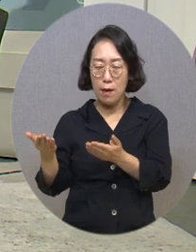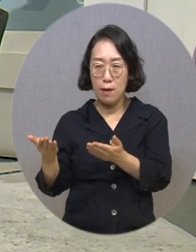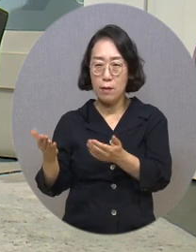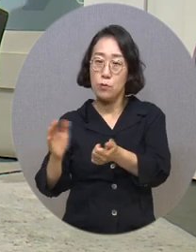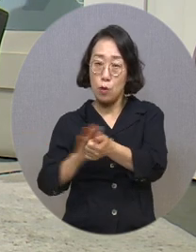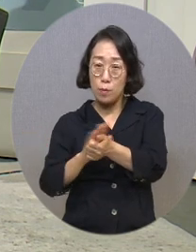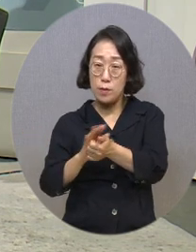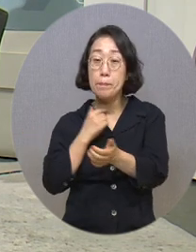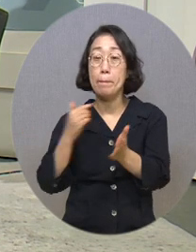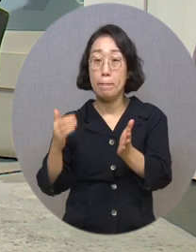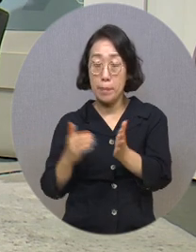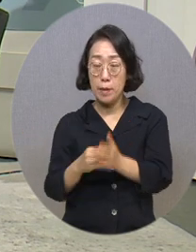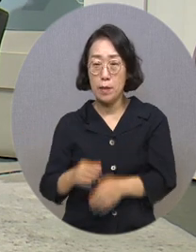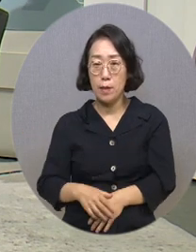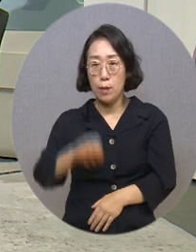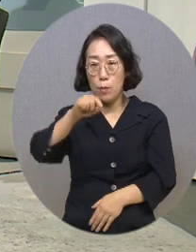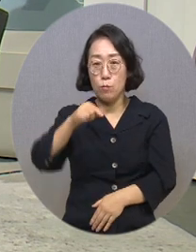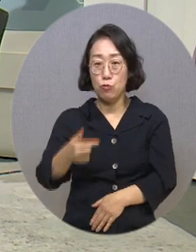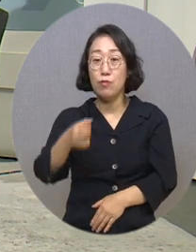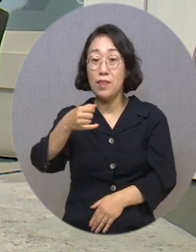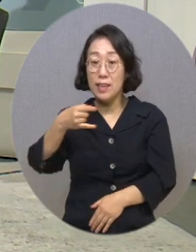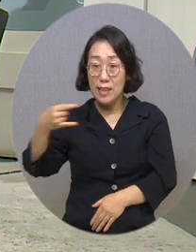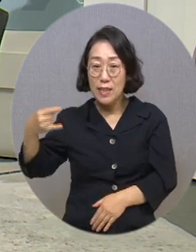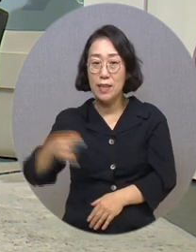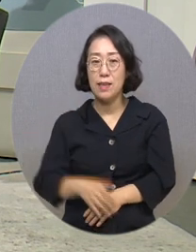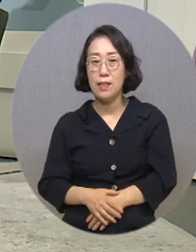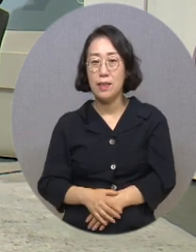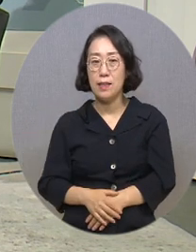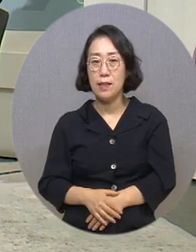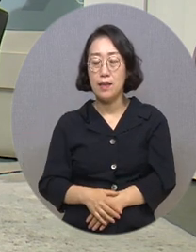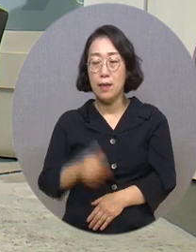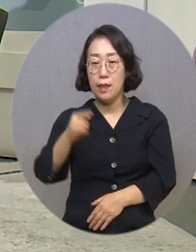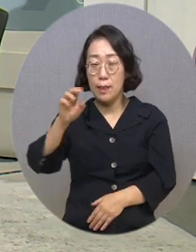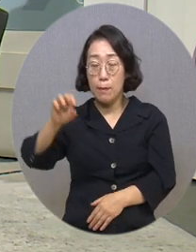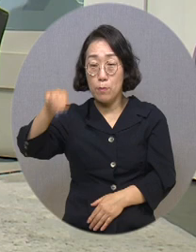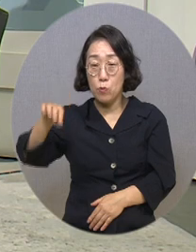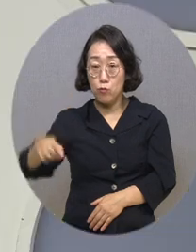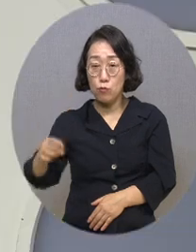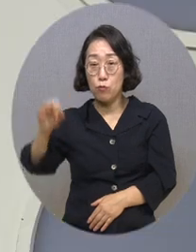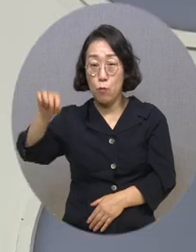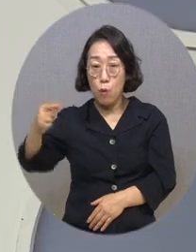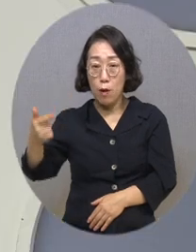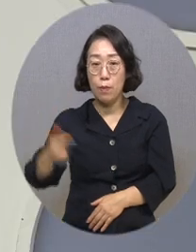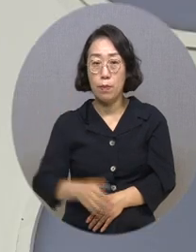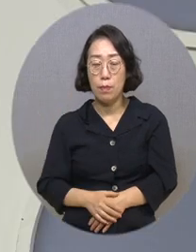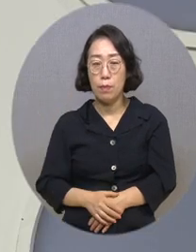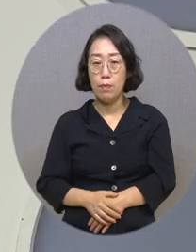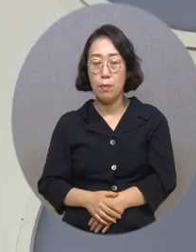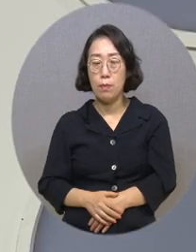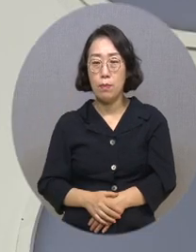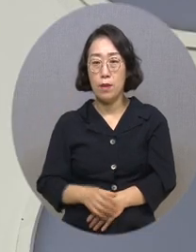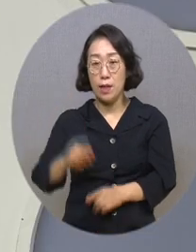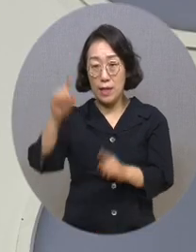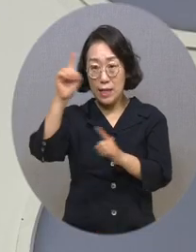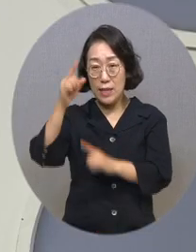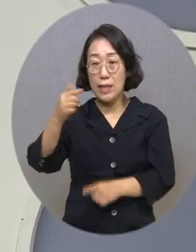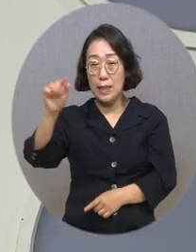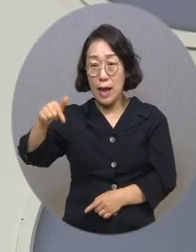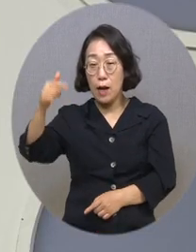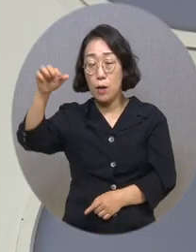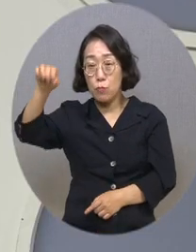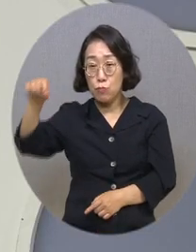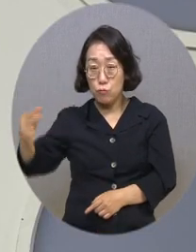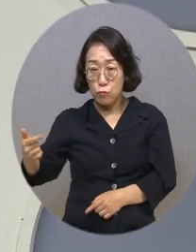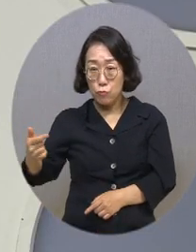많았는데, 뭐 문희 씨도 오고, 뭐 윤정희 씨도, 뭐 남궁원, 이라쿤, 진짜 기라성 같은